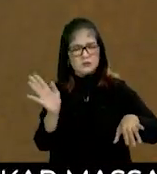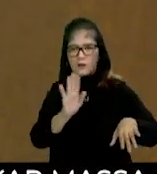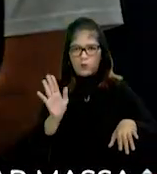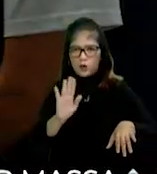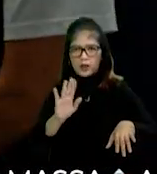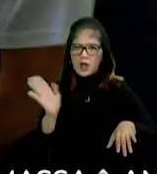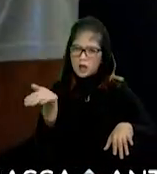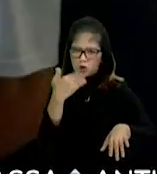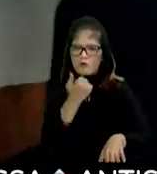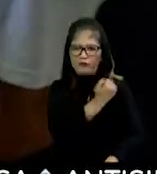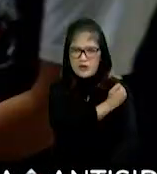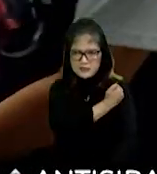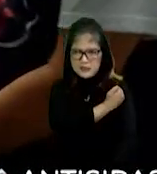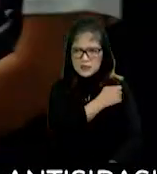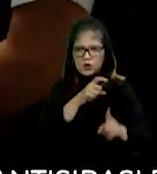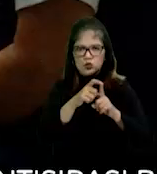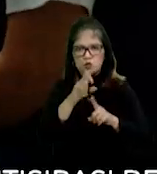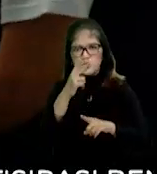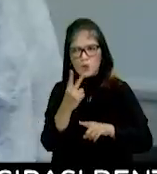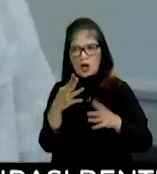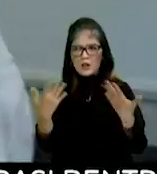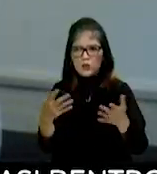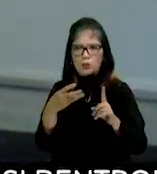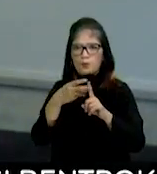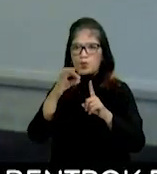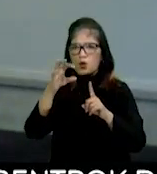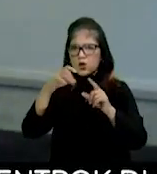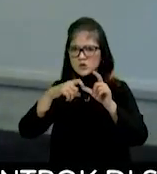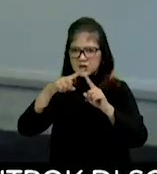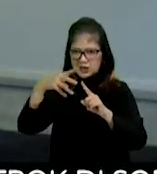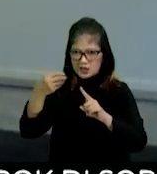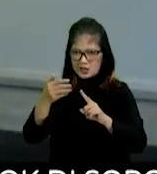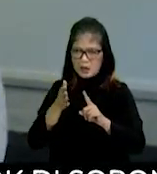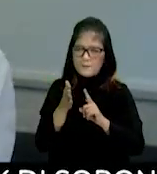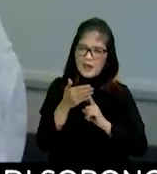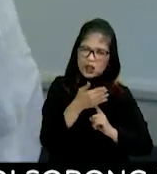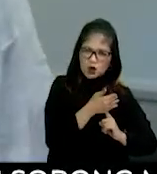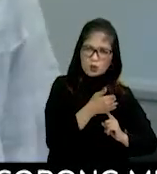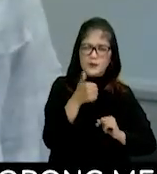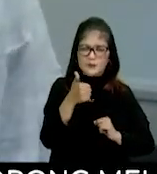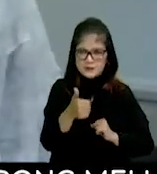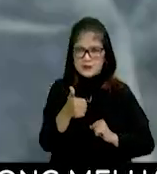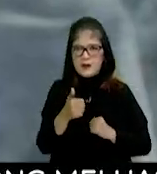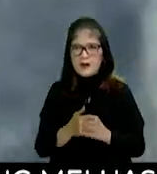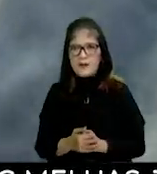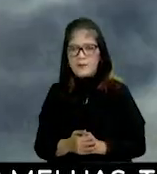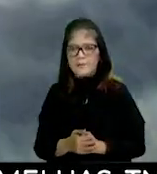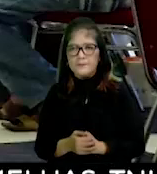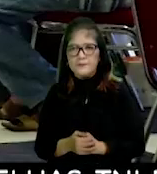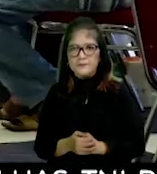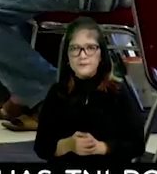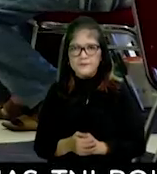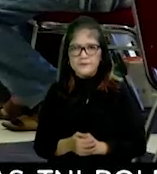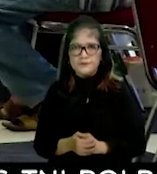vaksinasi COVID-19 2 dosis maupun vaksinasi booster guna memberikan proteksi dari penularan varian Omikron serta varian COVID-19 lainnya